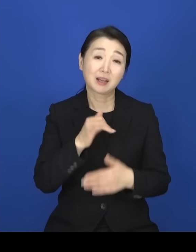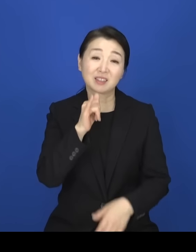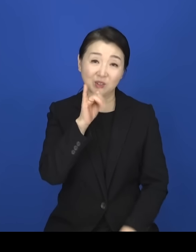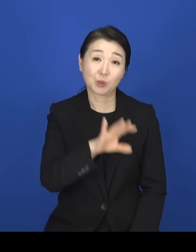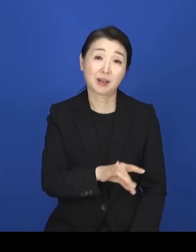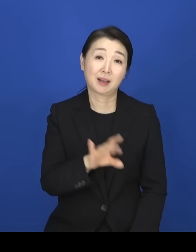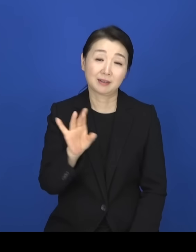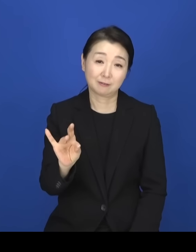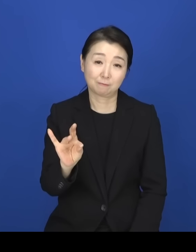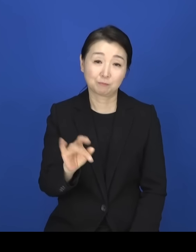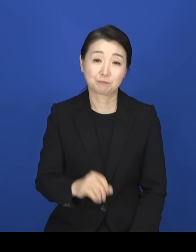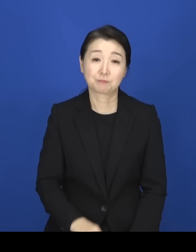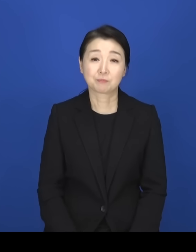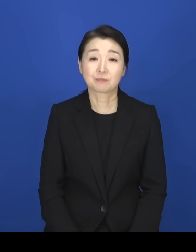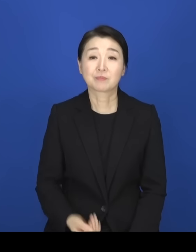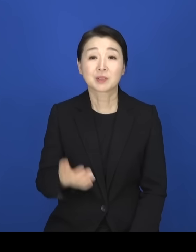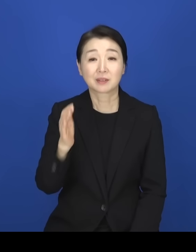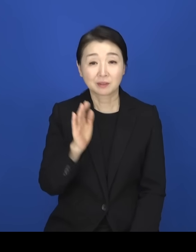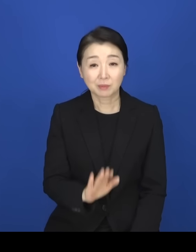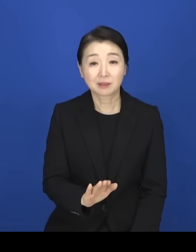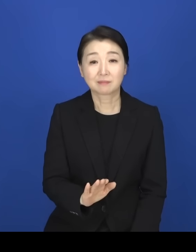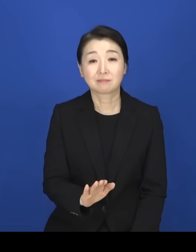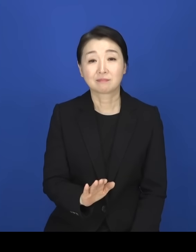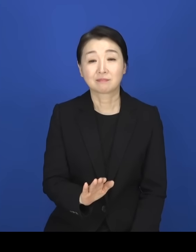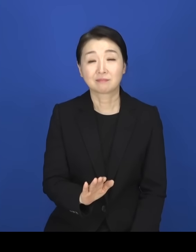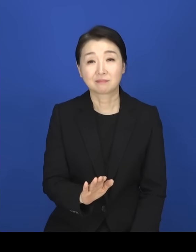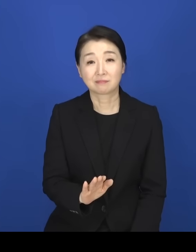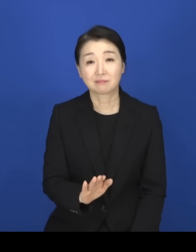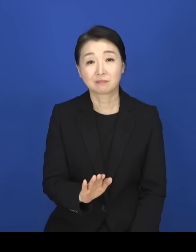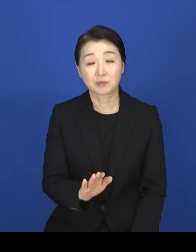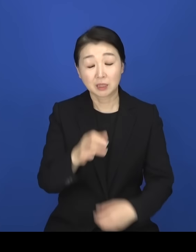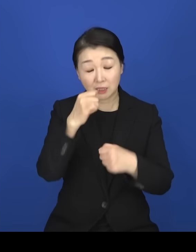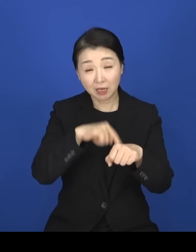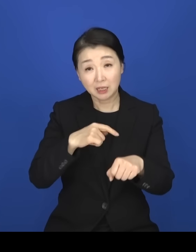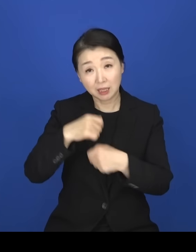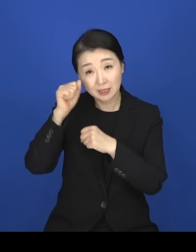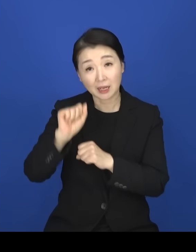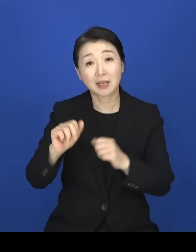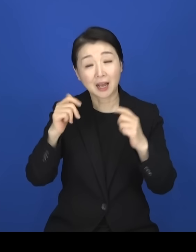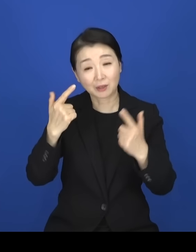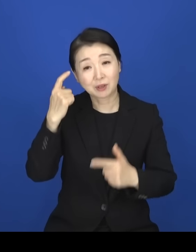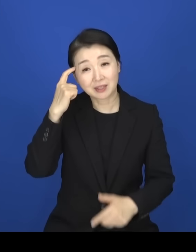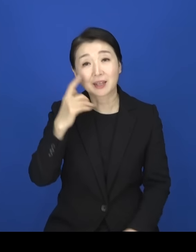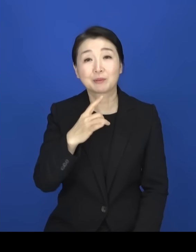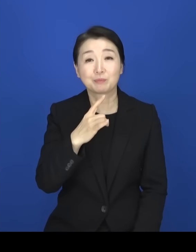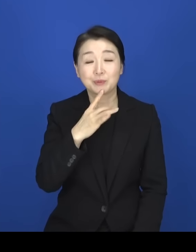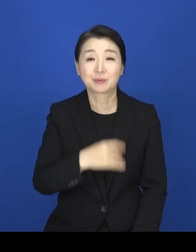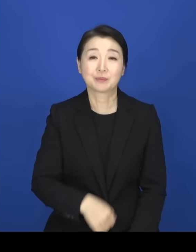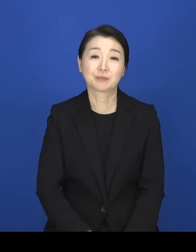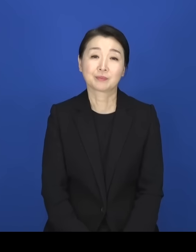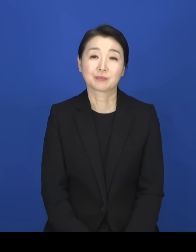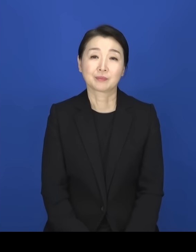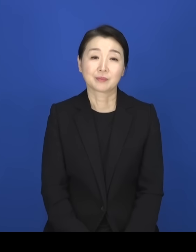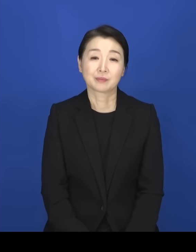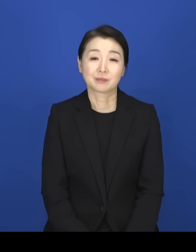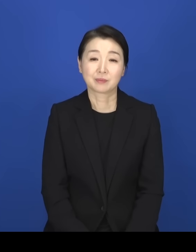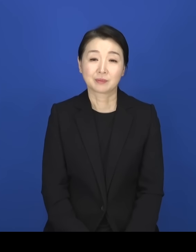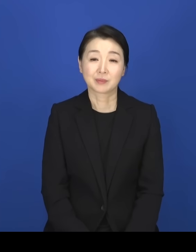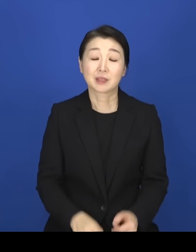가끔. 그럴 때마다 이 다리가 내 다리가 아니구나라는 생각을 할 뿐이죠.